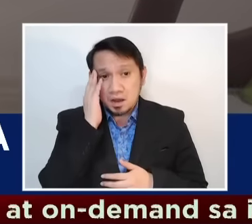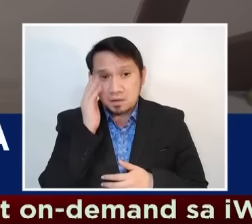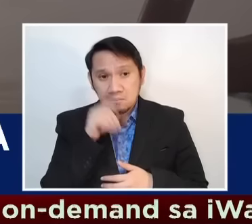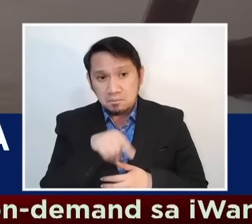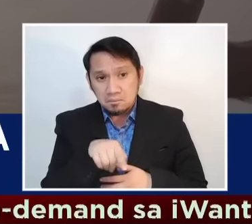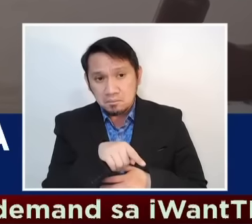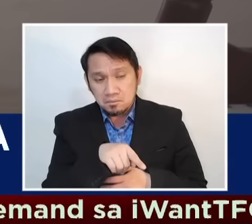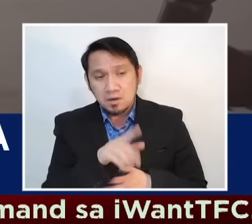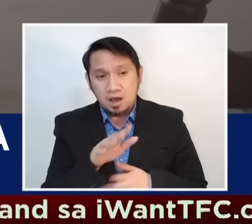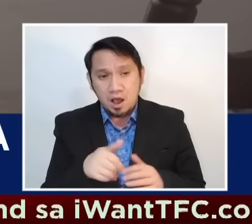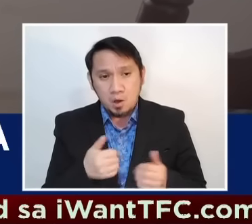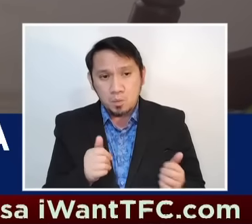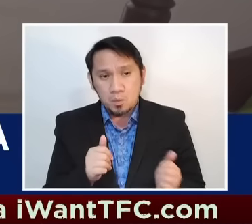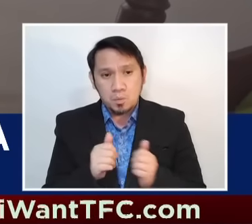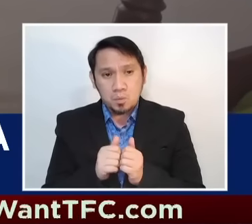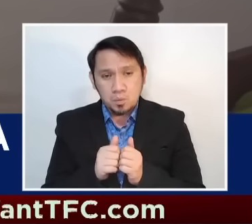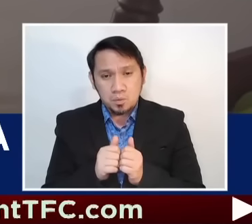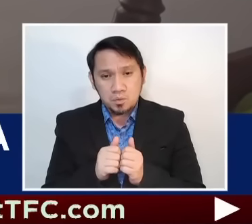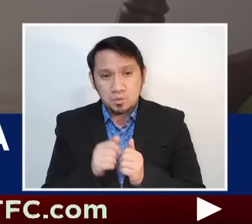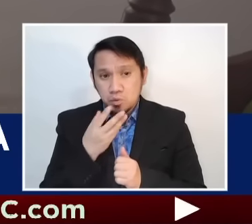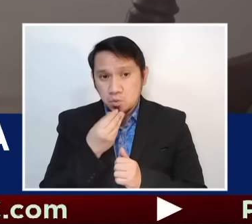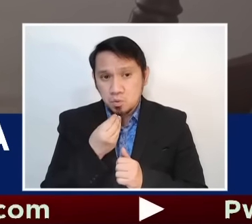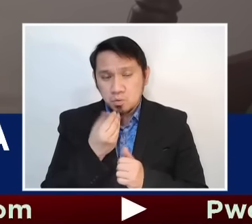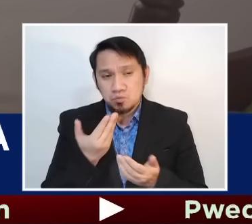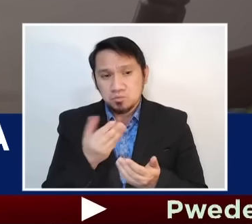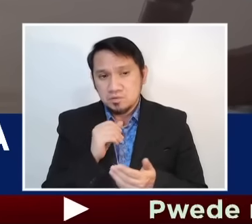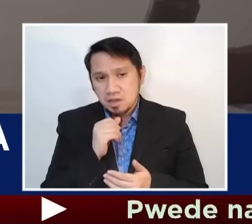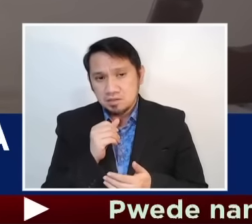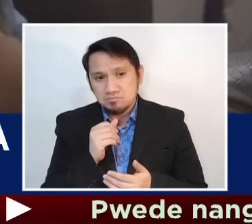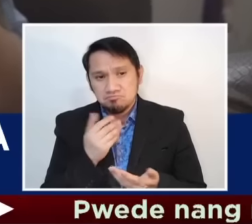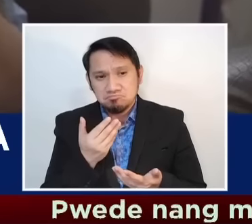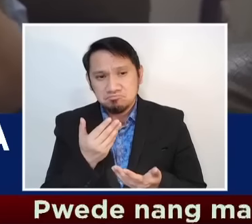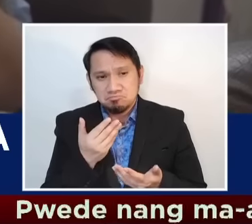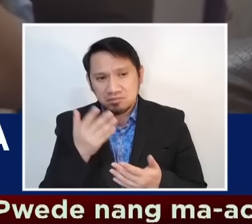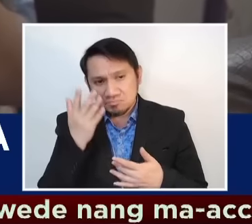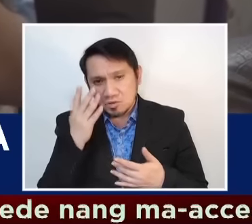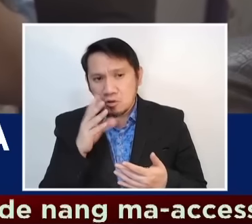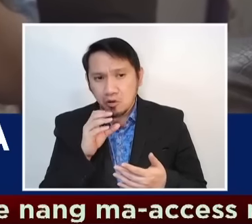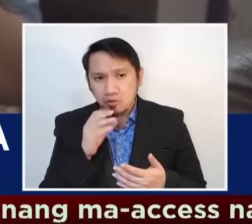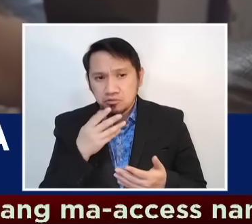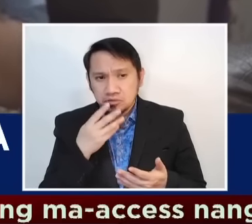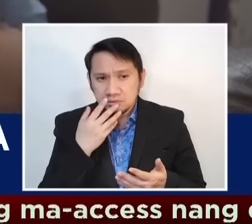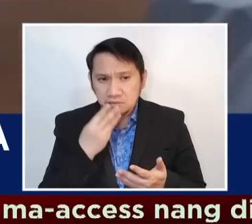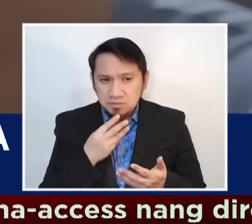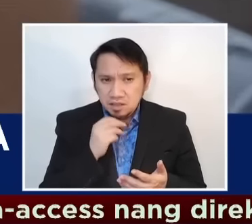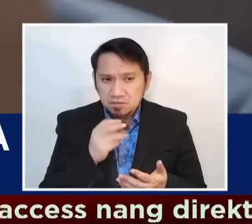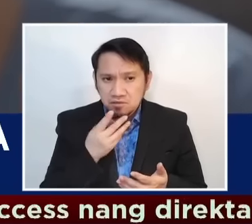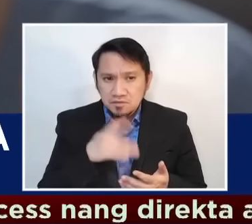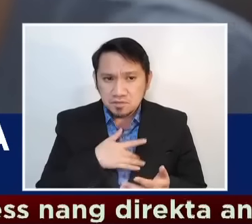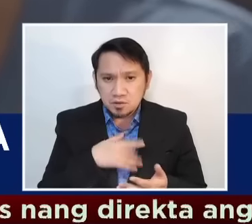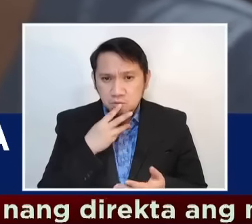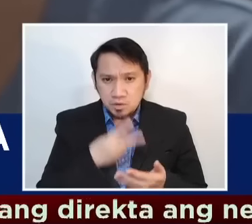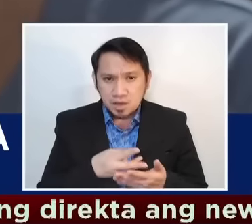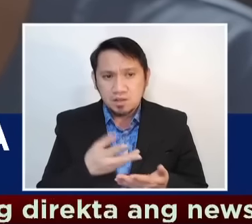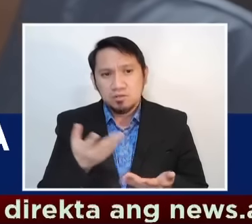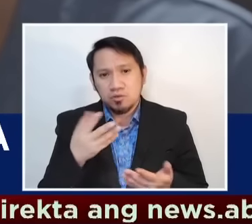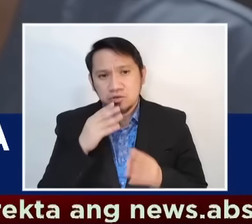to be there for a person who's not feeling well, who's feeling sad. At gusto rin niya itong maranasan ng